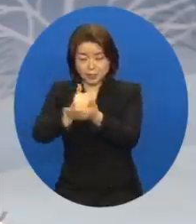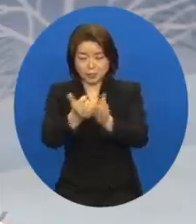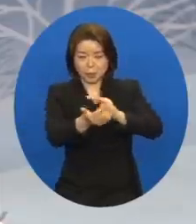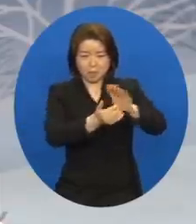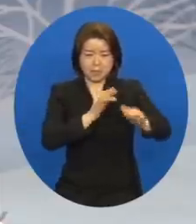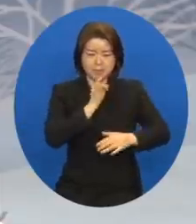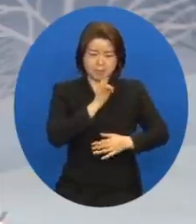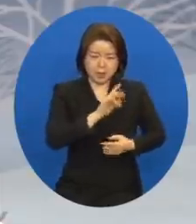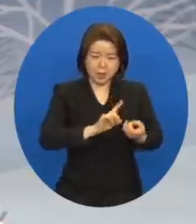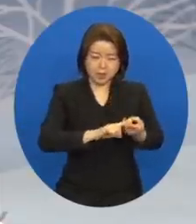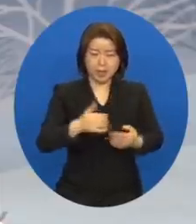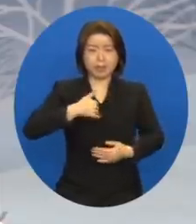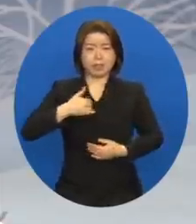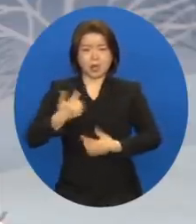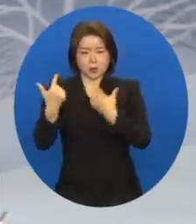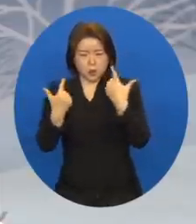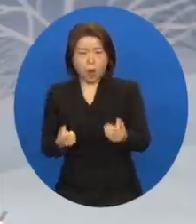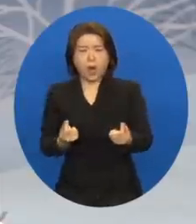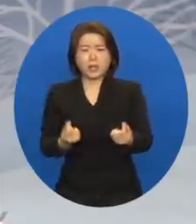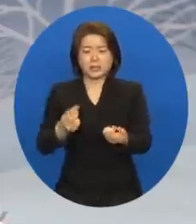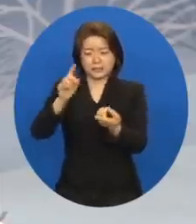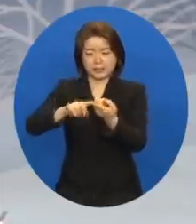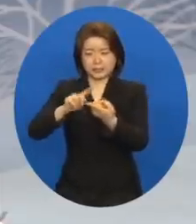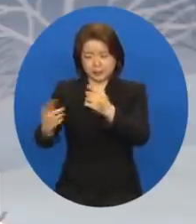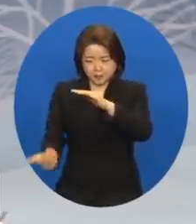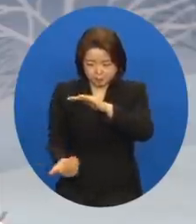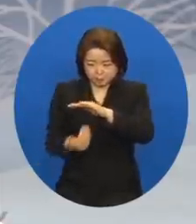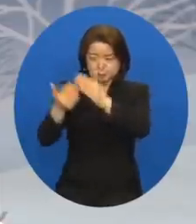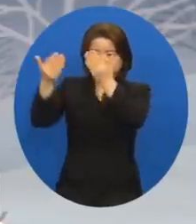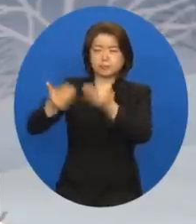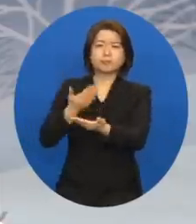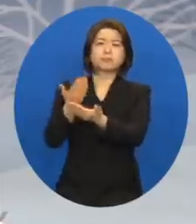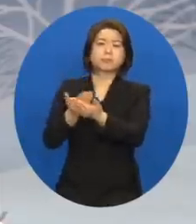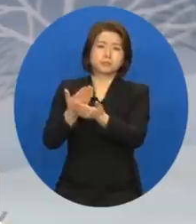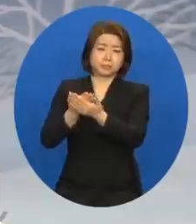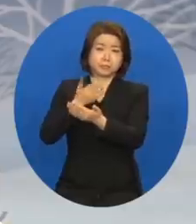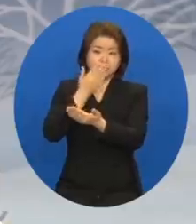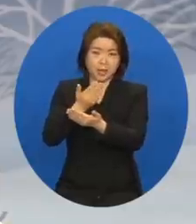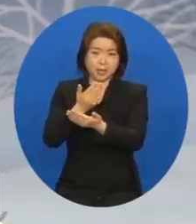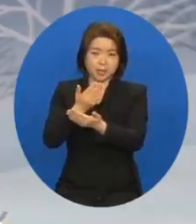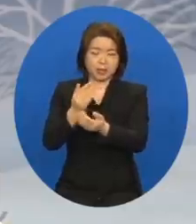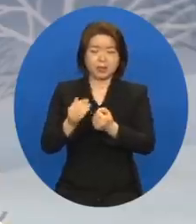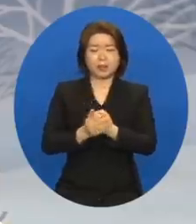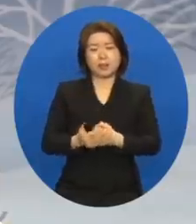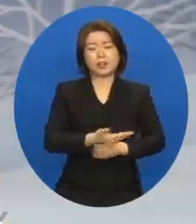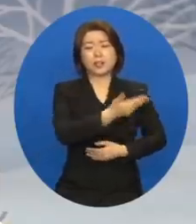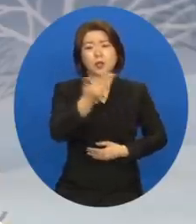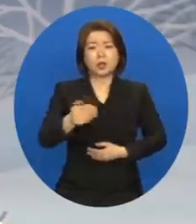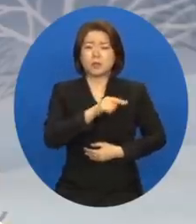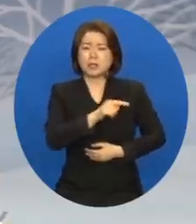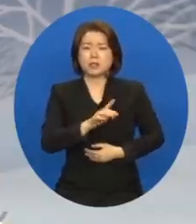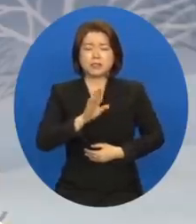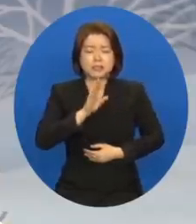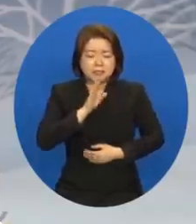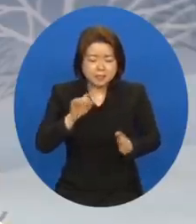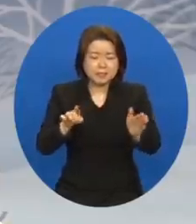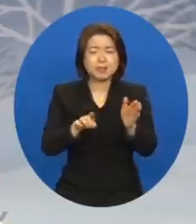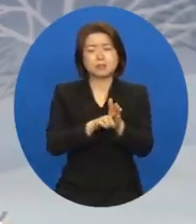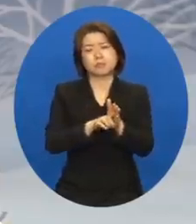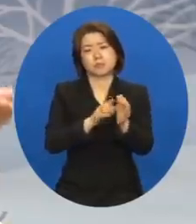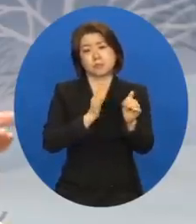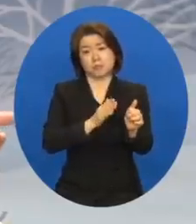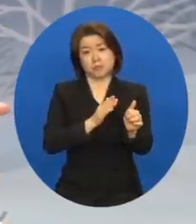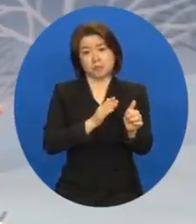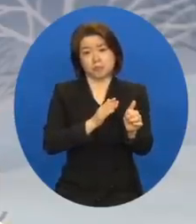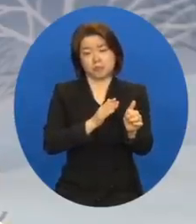예언들을 나에게도 그대로 성취시켜 주실 것이다. 여러분이 정말 믿으시라고